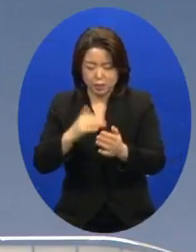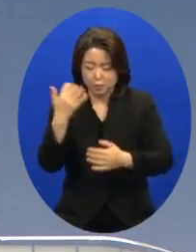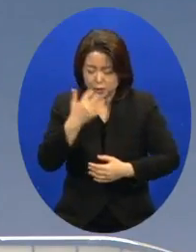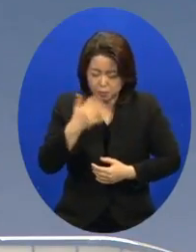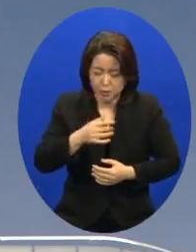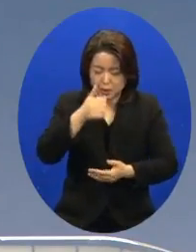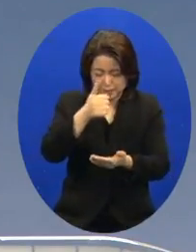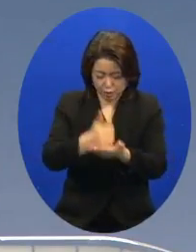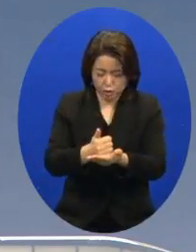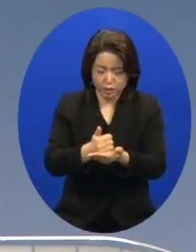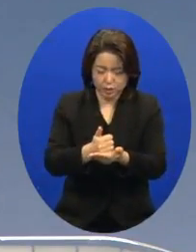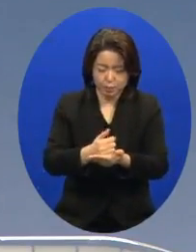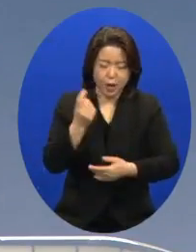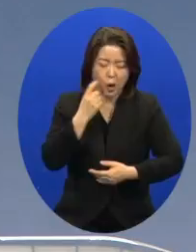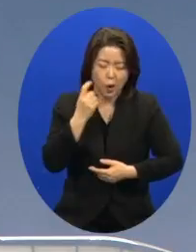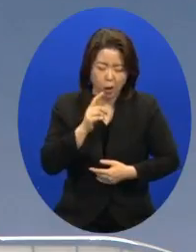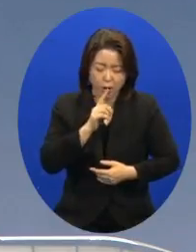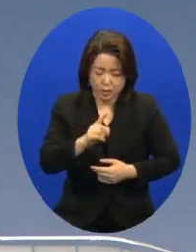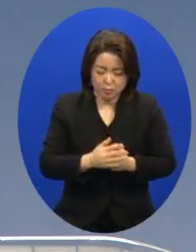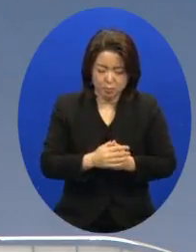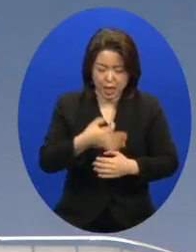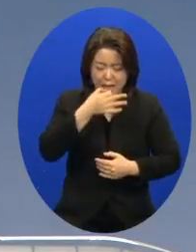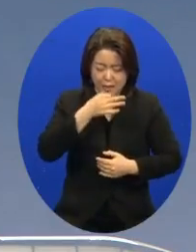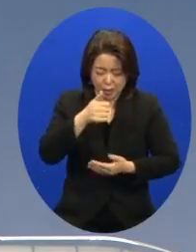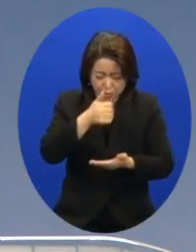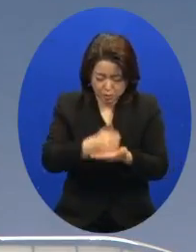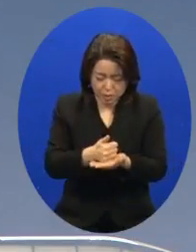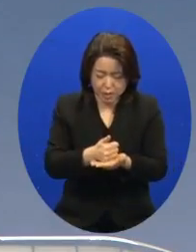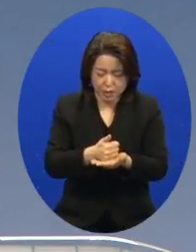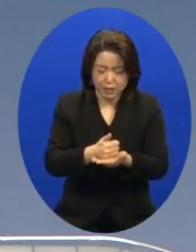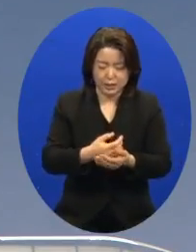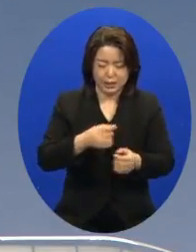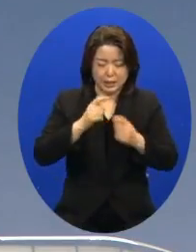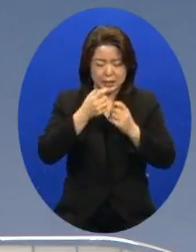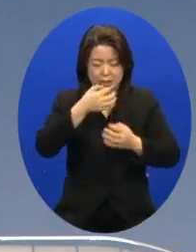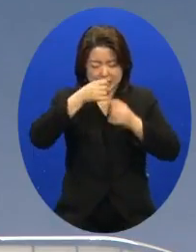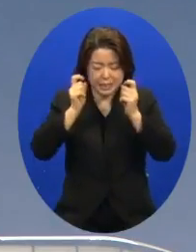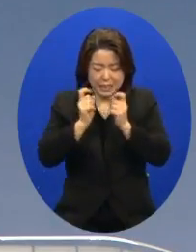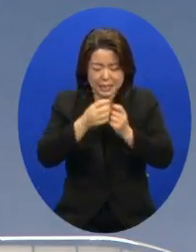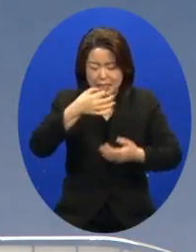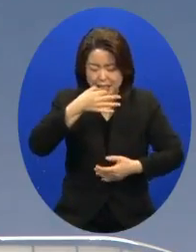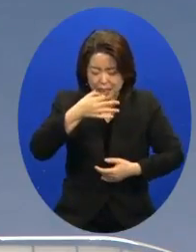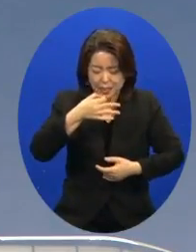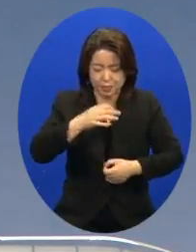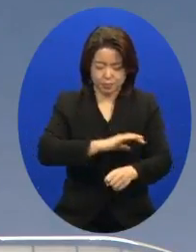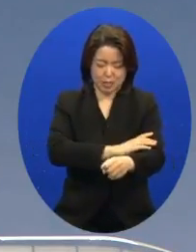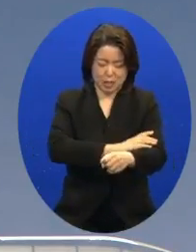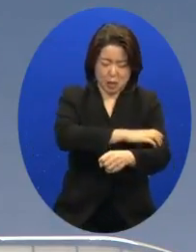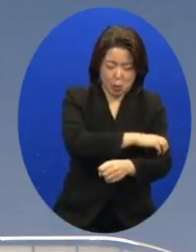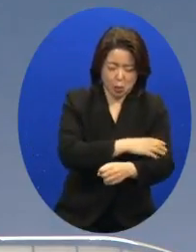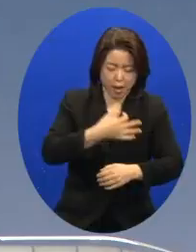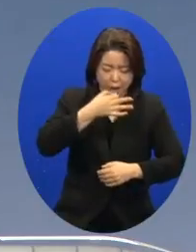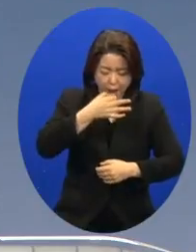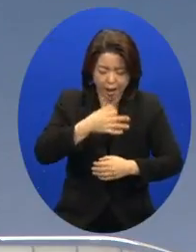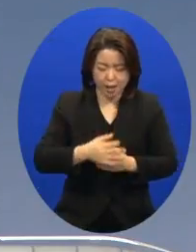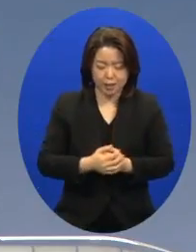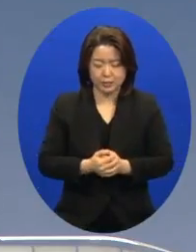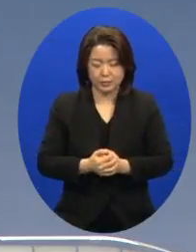햇던 죄들을 거짓말 탐욕의 최 들 이기적인 마음 권력에 대한 탐심